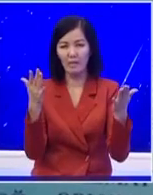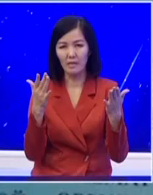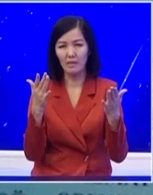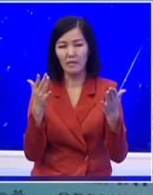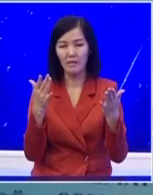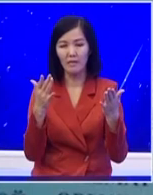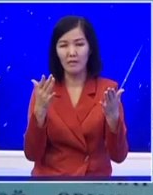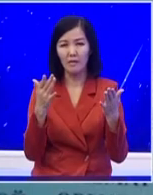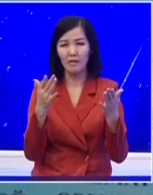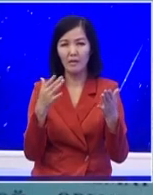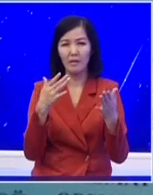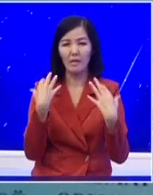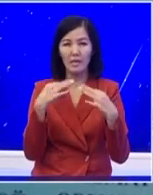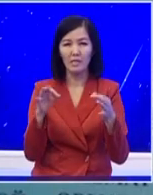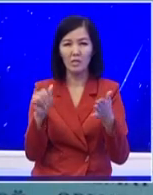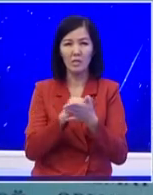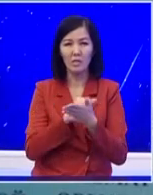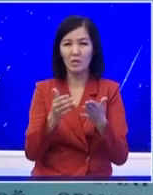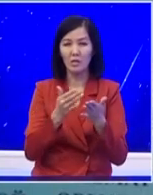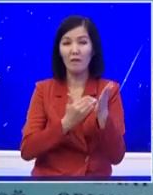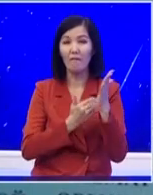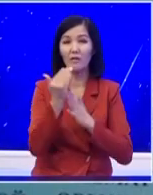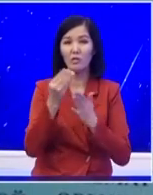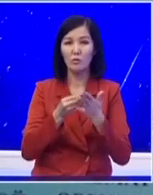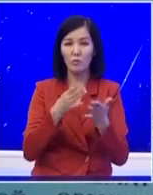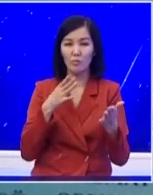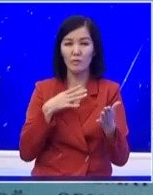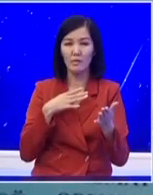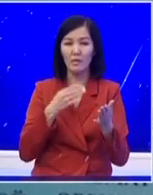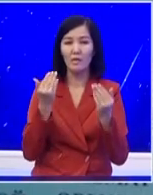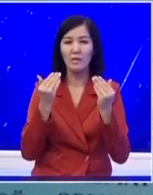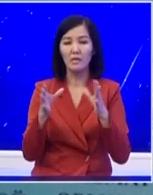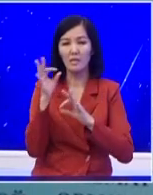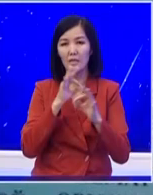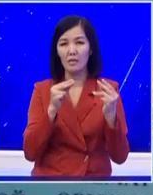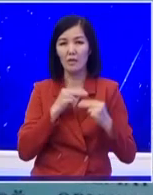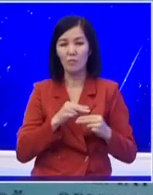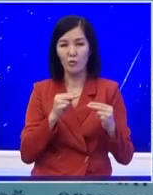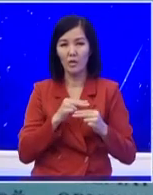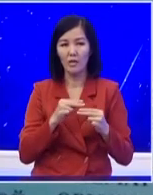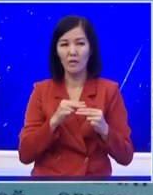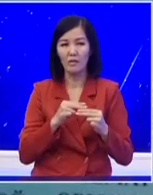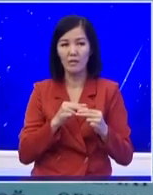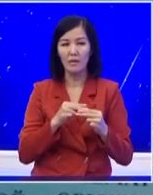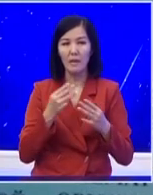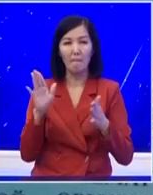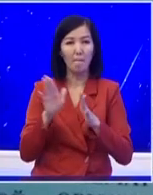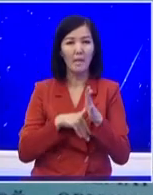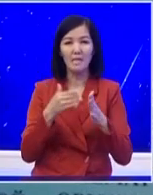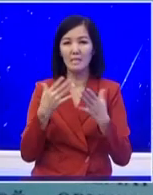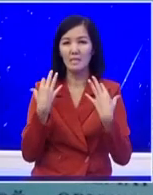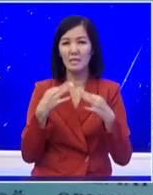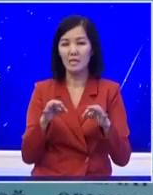и препаратов повыше своей стоимости. Установлено, что данная аптека работала несанкционированно, без лицензий и